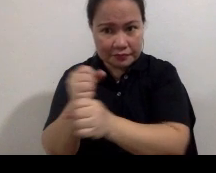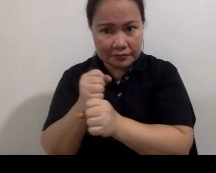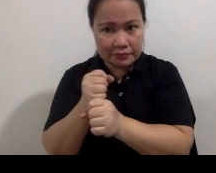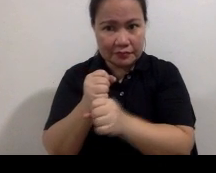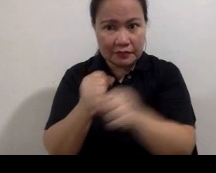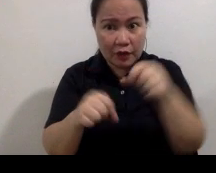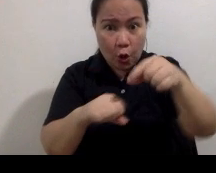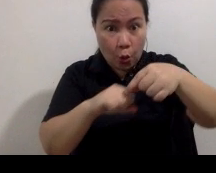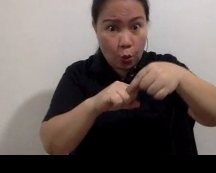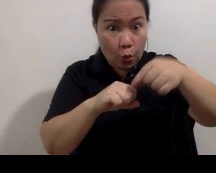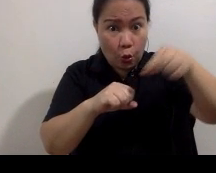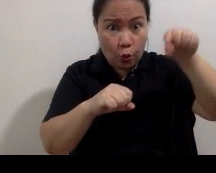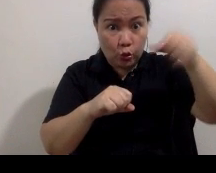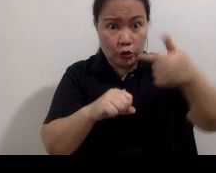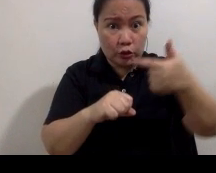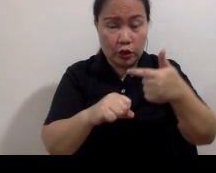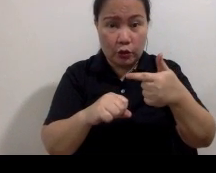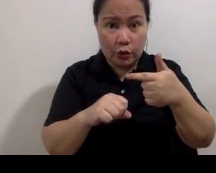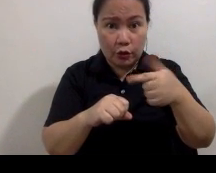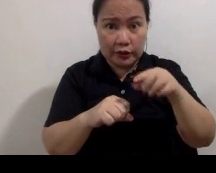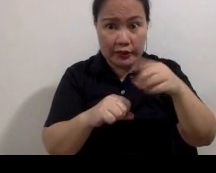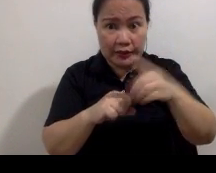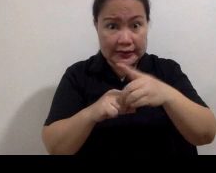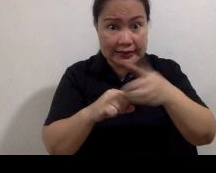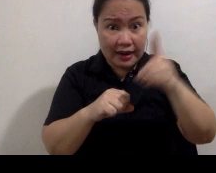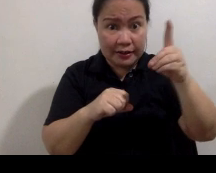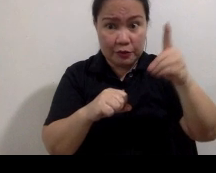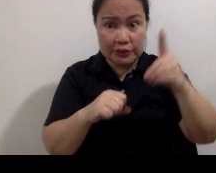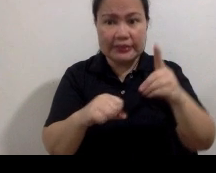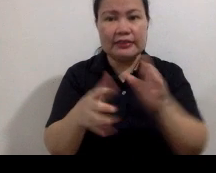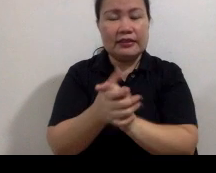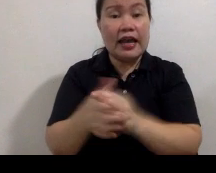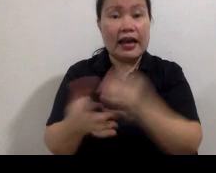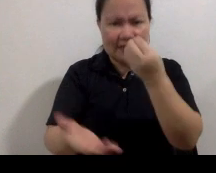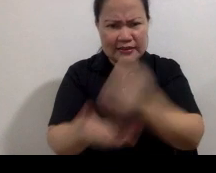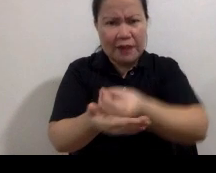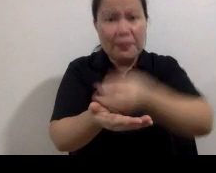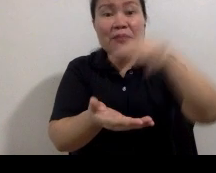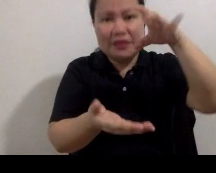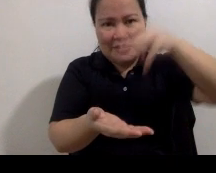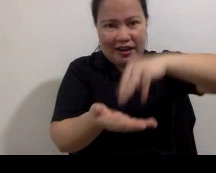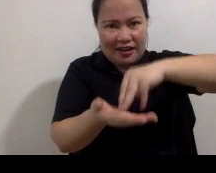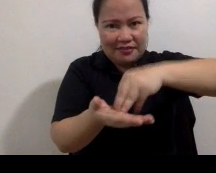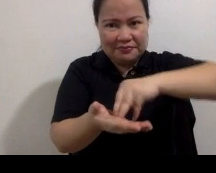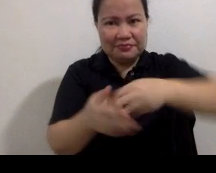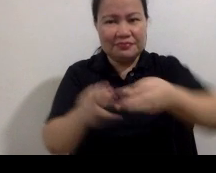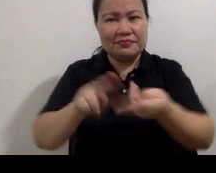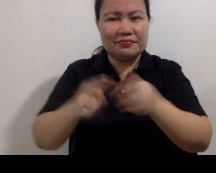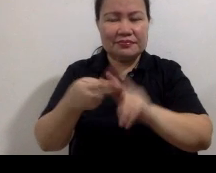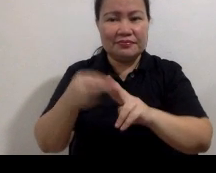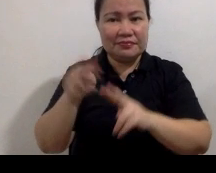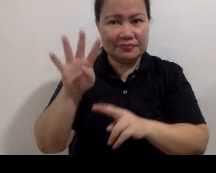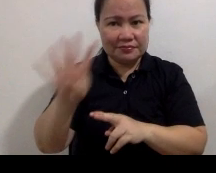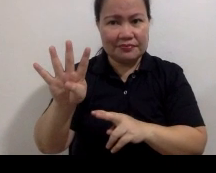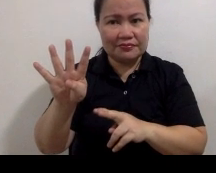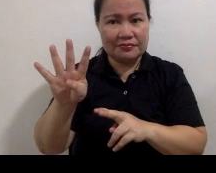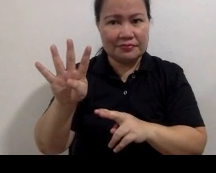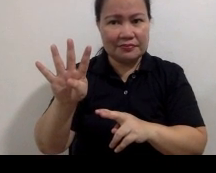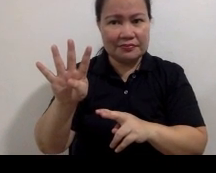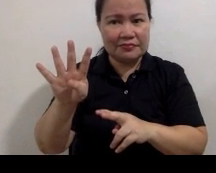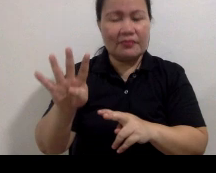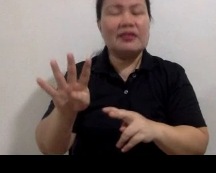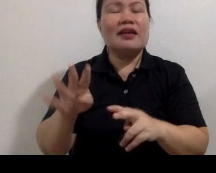Nangunguha sila ng gold o diamond. Magaling, yamang mineral. At